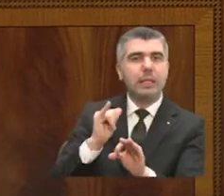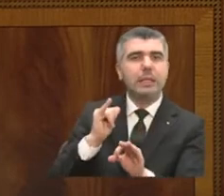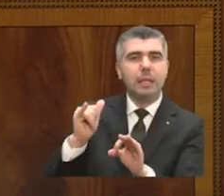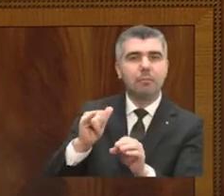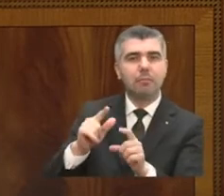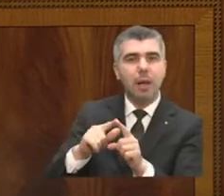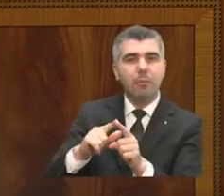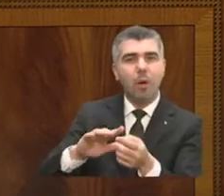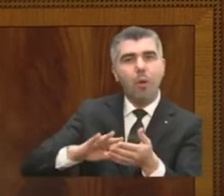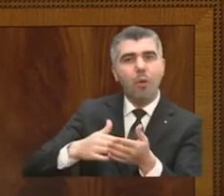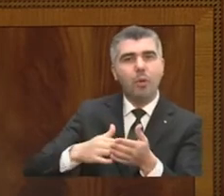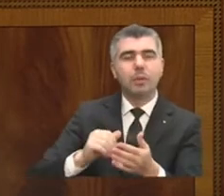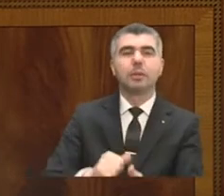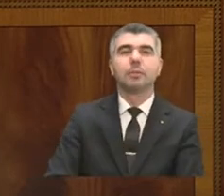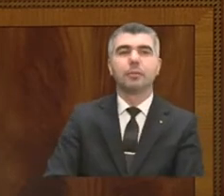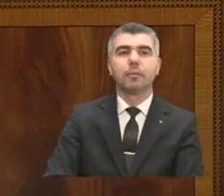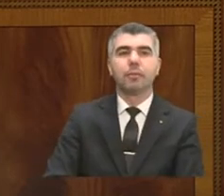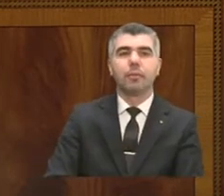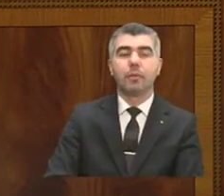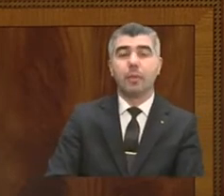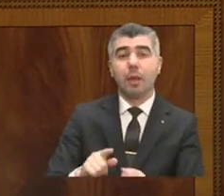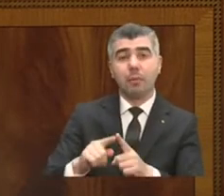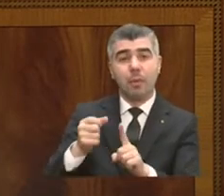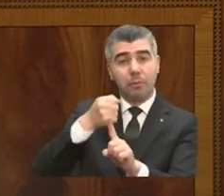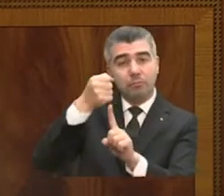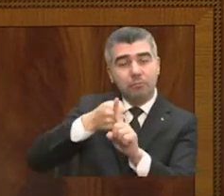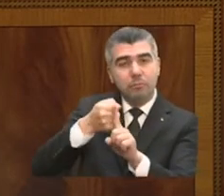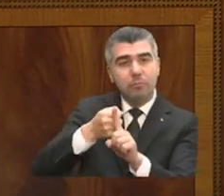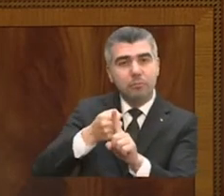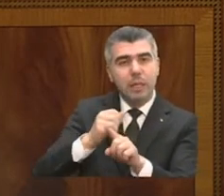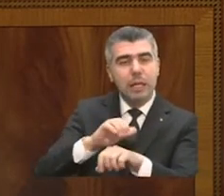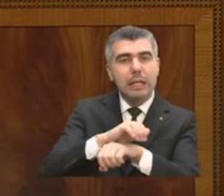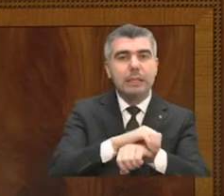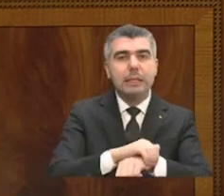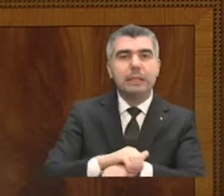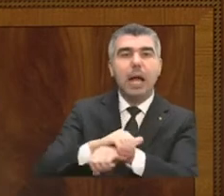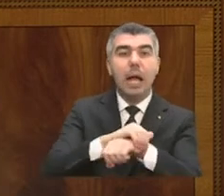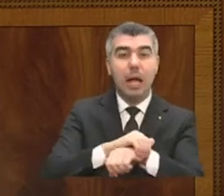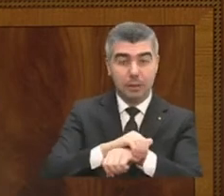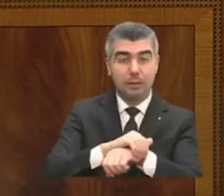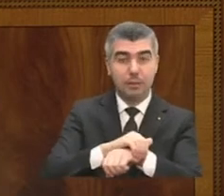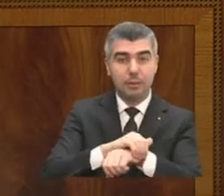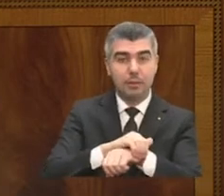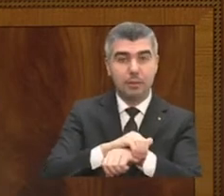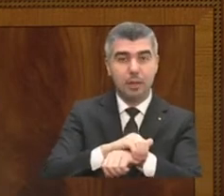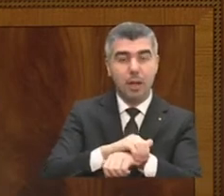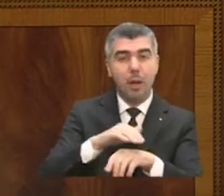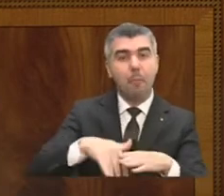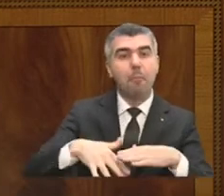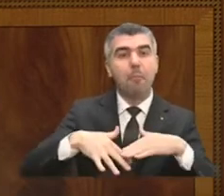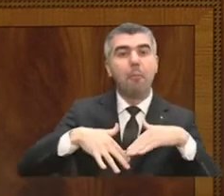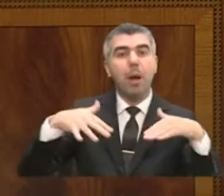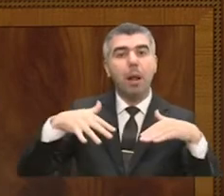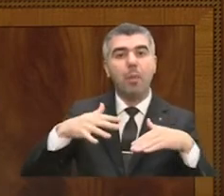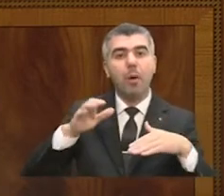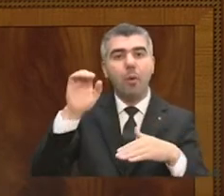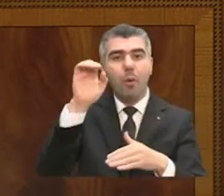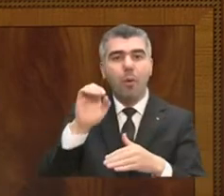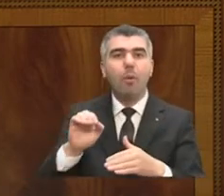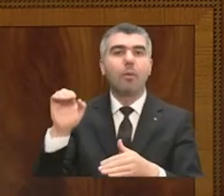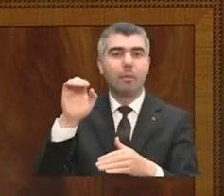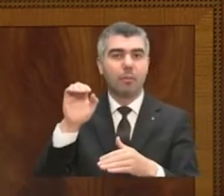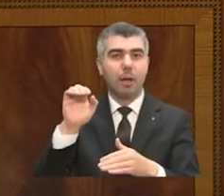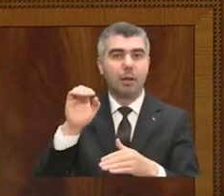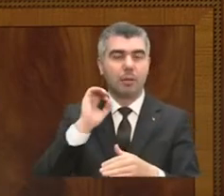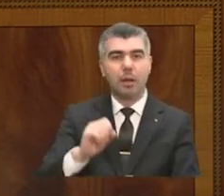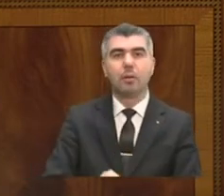pouvoirs colonialistes qui se sont bâtis sur l'exploitation des biens.